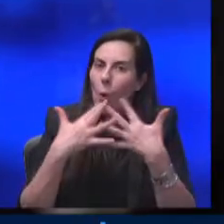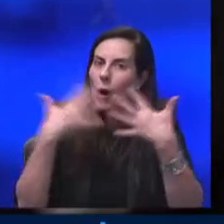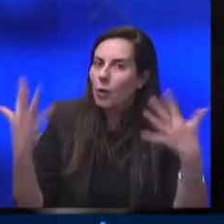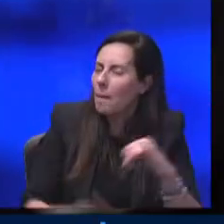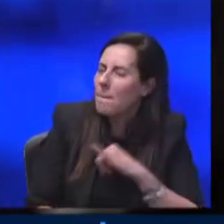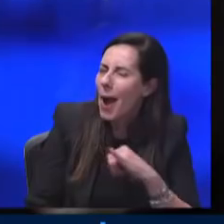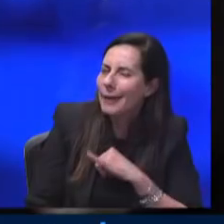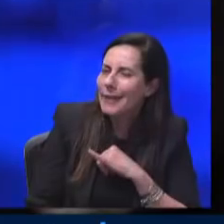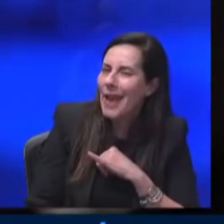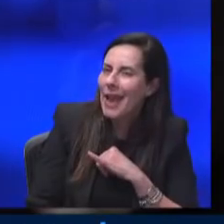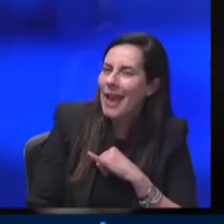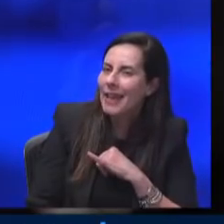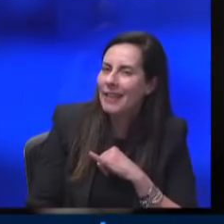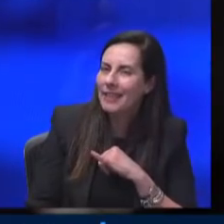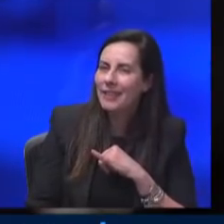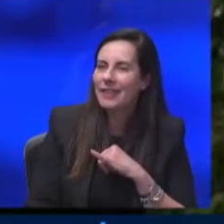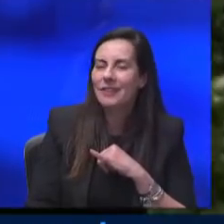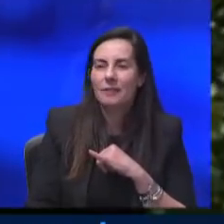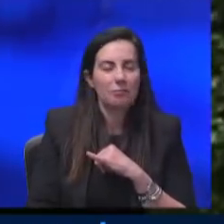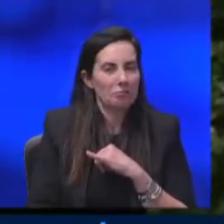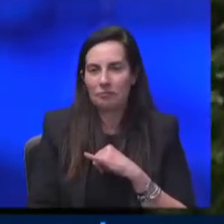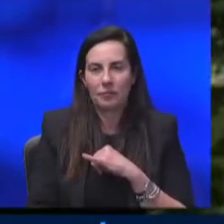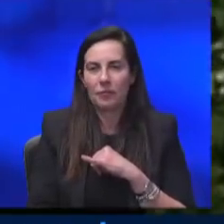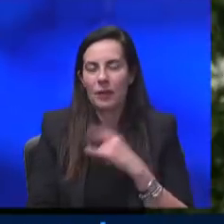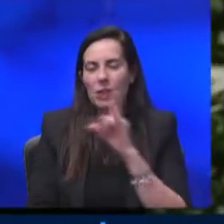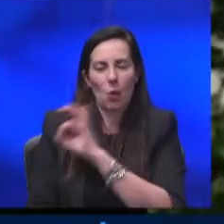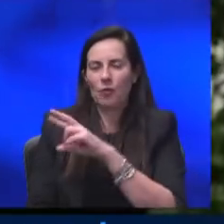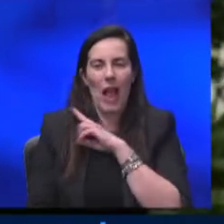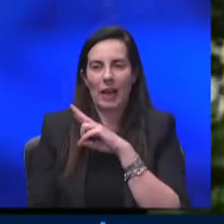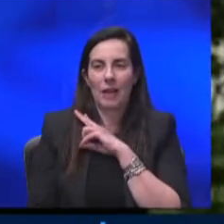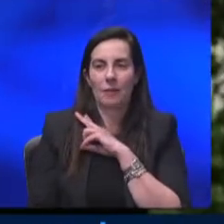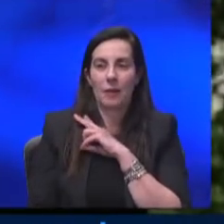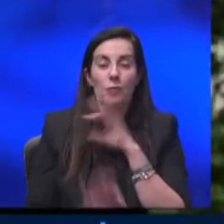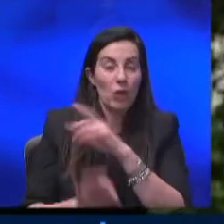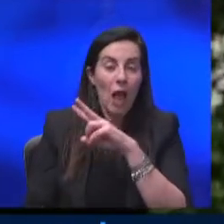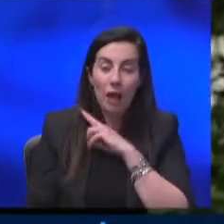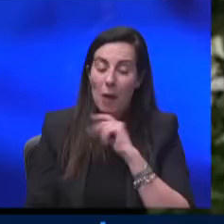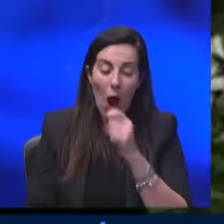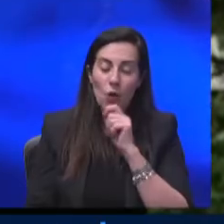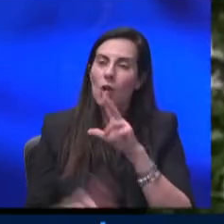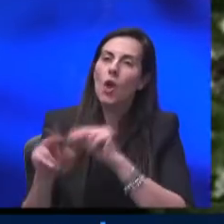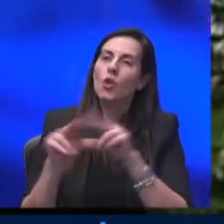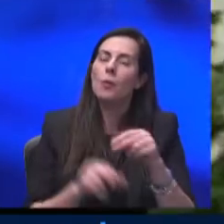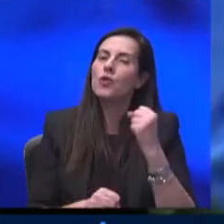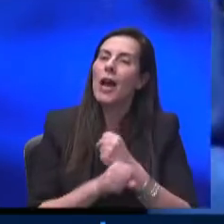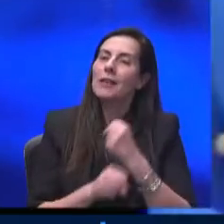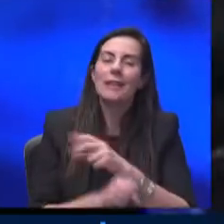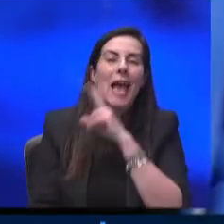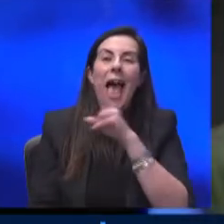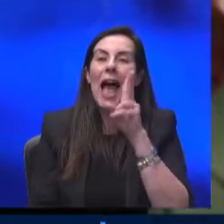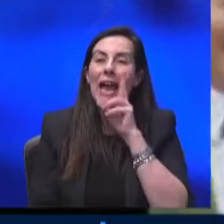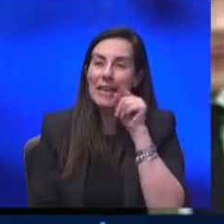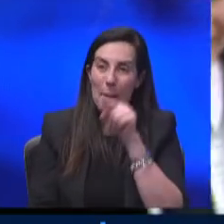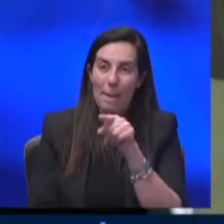תככים וגזענות, לא נראה כך בעיני הבריטים. בעבורם הרעיון הזה דומה לזה שעשתה אמו של הרי, הנסיכה דיאנה,